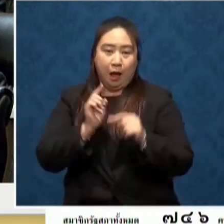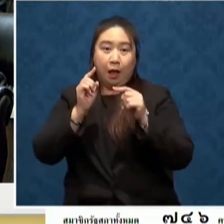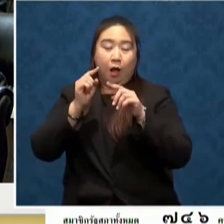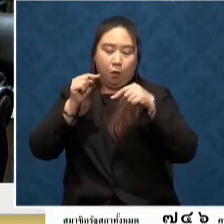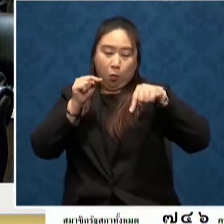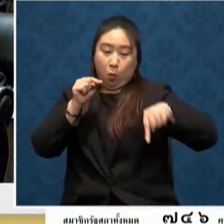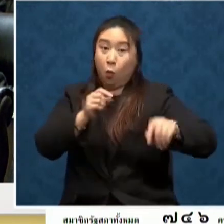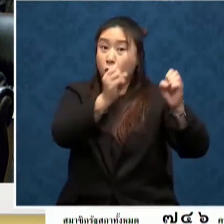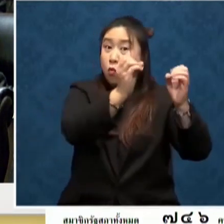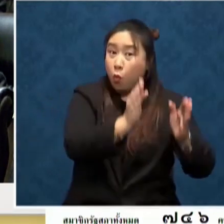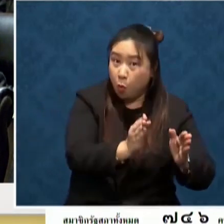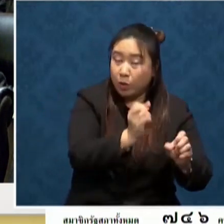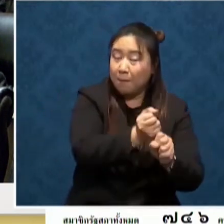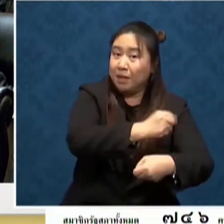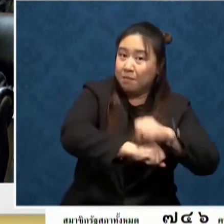يع lem parce